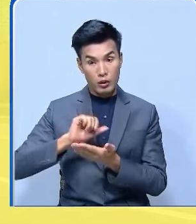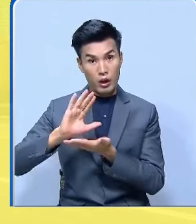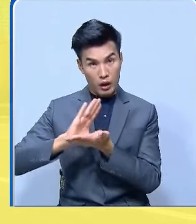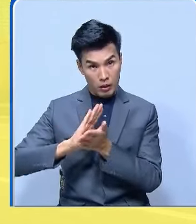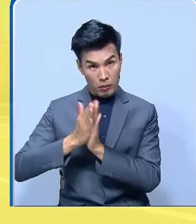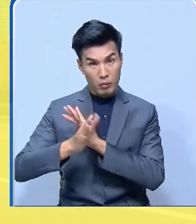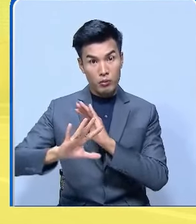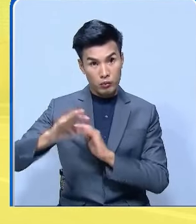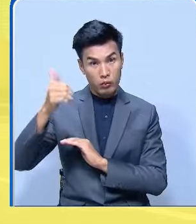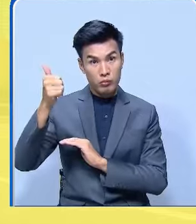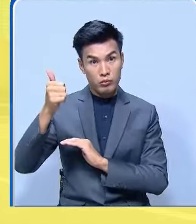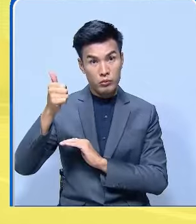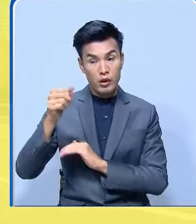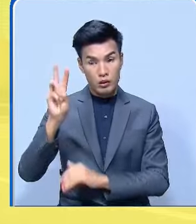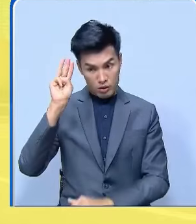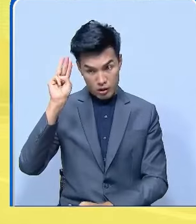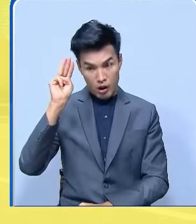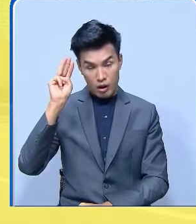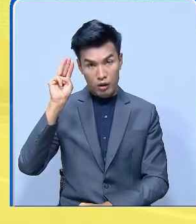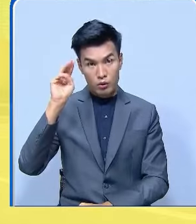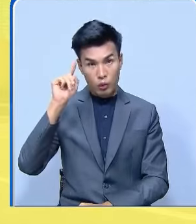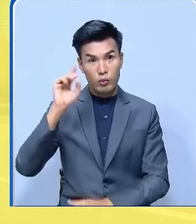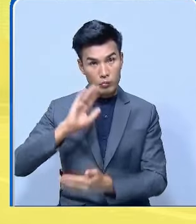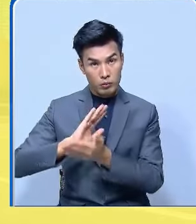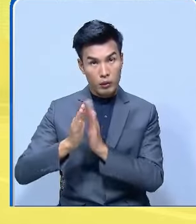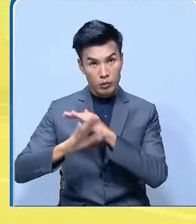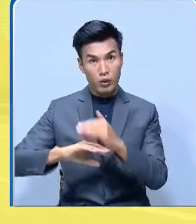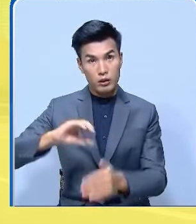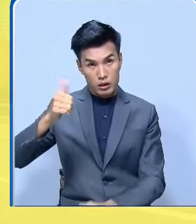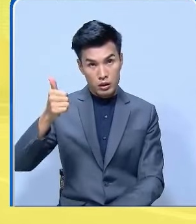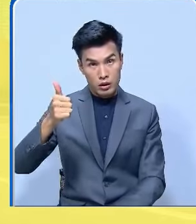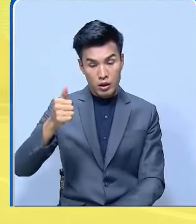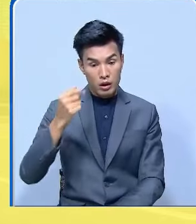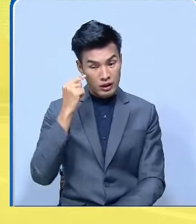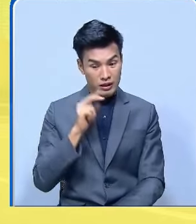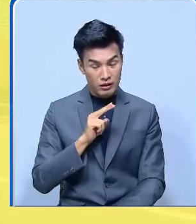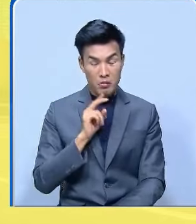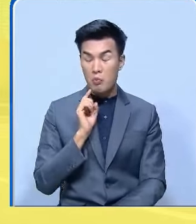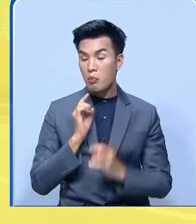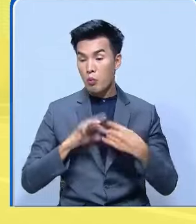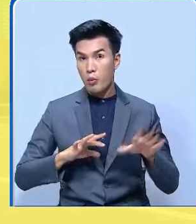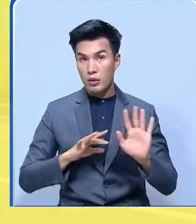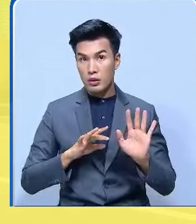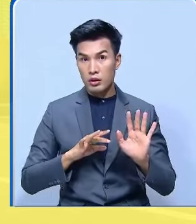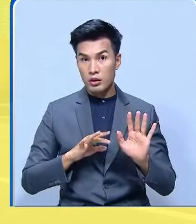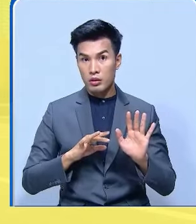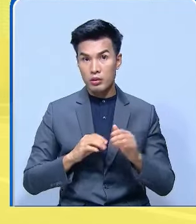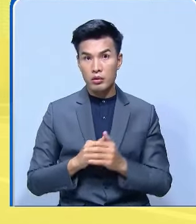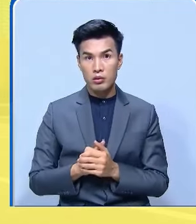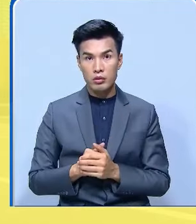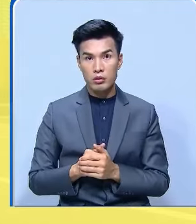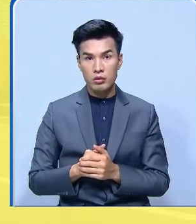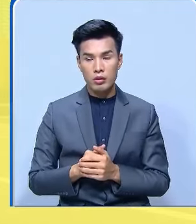คนด ีสัญญานะครับไม่เอาเรื่องได้มั้ยครับ สัญญาสูงๆนะถ้าสัญญาสูงๆนะ สัญญ